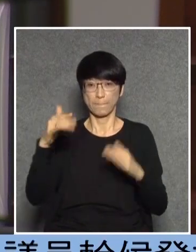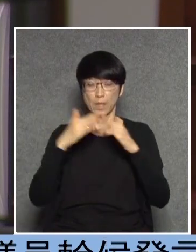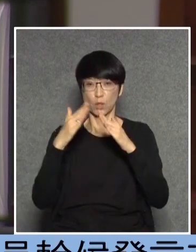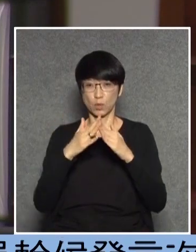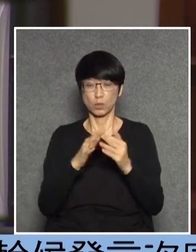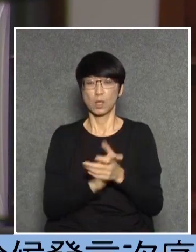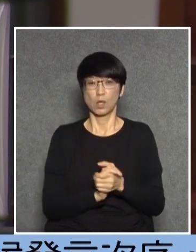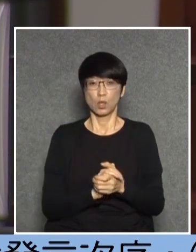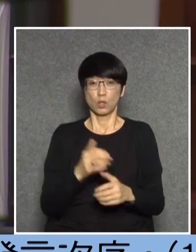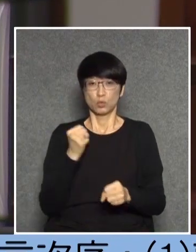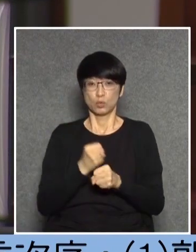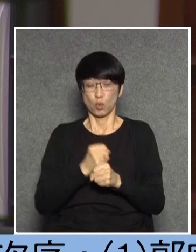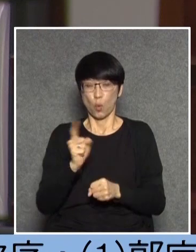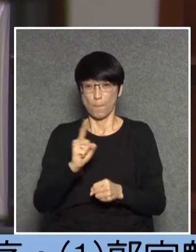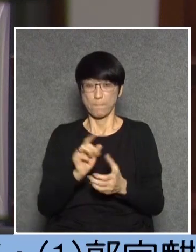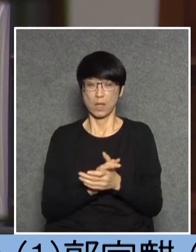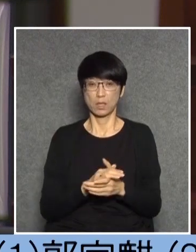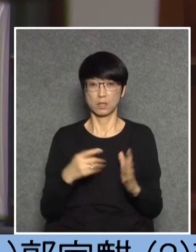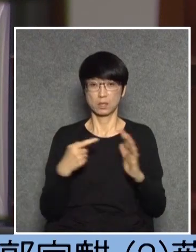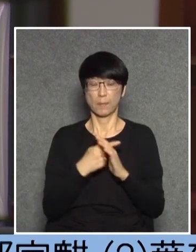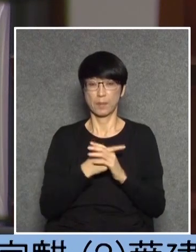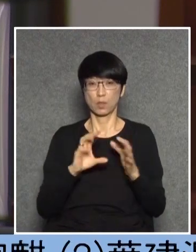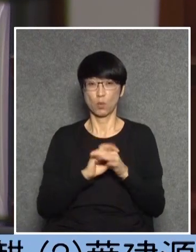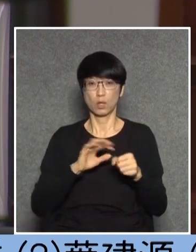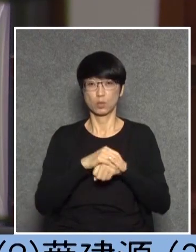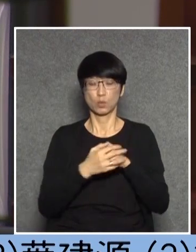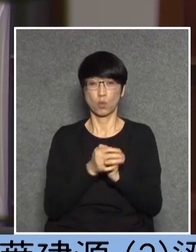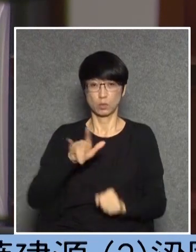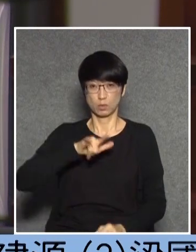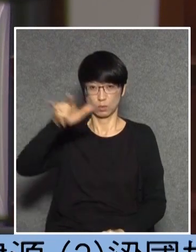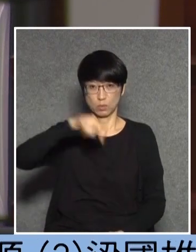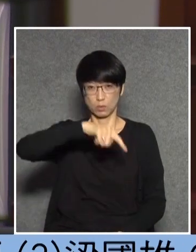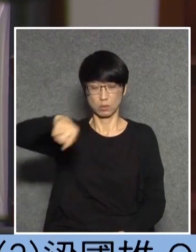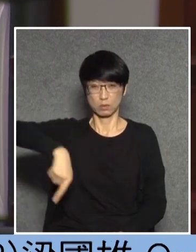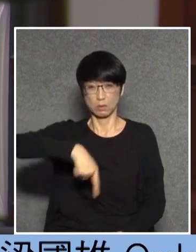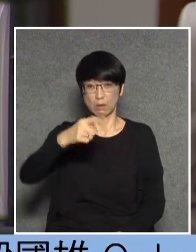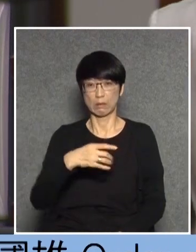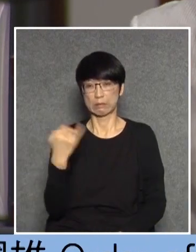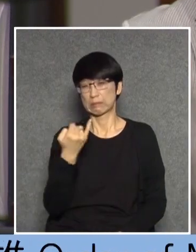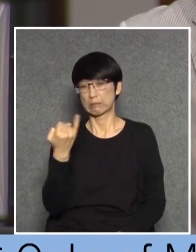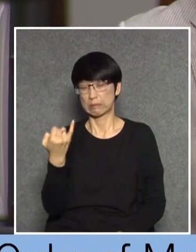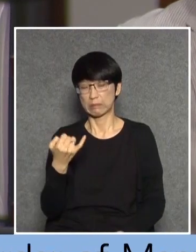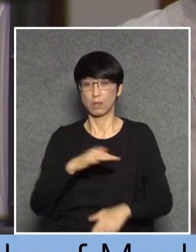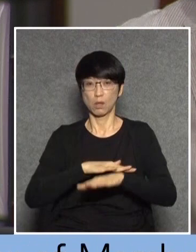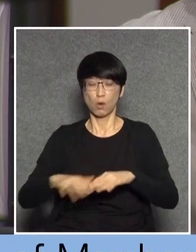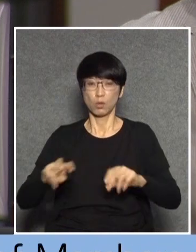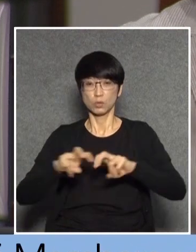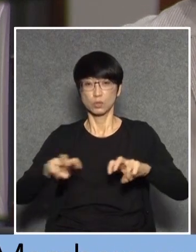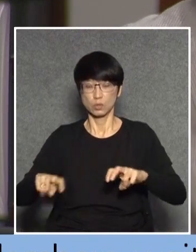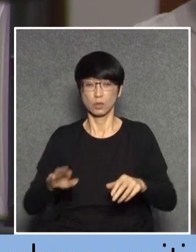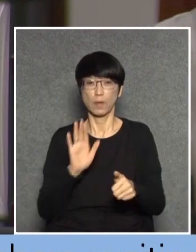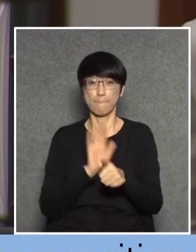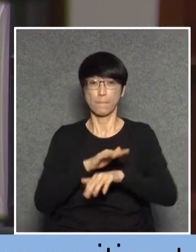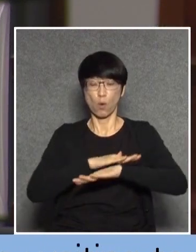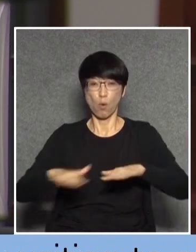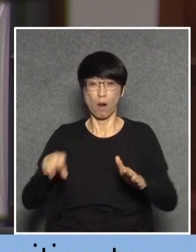能咧，特別最近關於呢、這個即係國際機場嗰啲。即係醜聞啊、安檢啊、個保安系統嘅